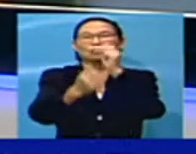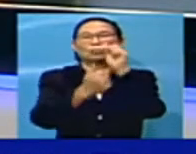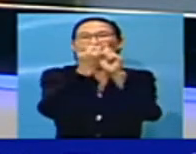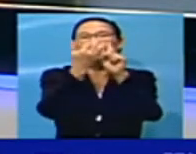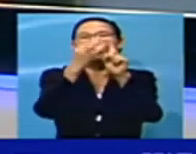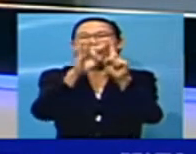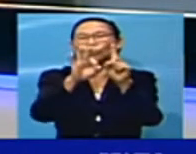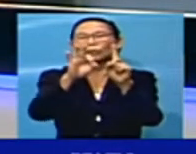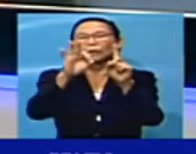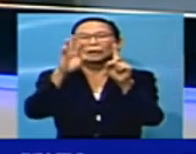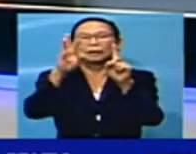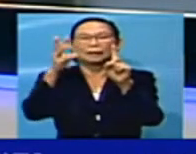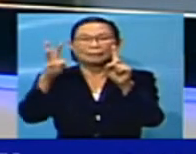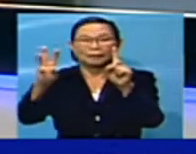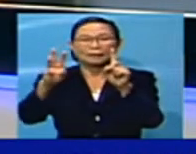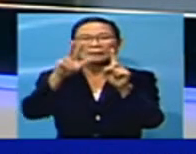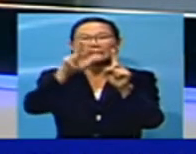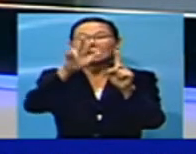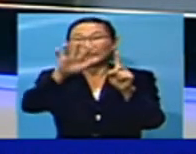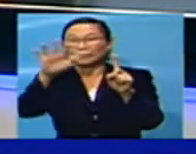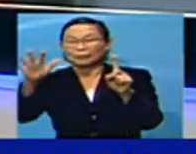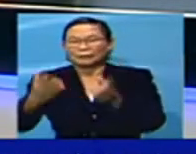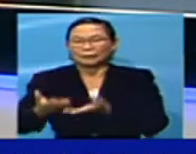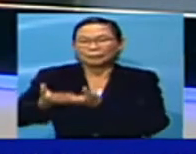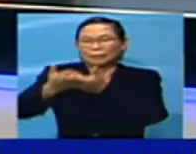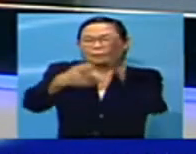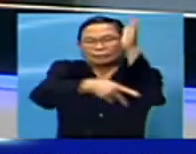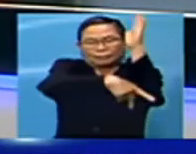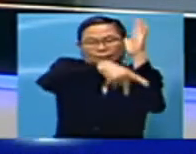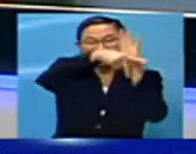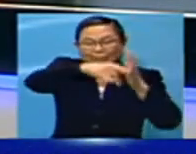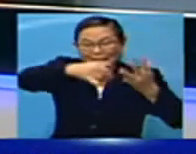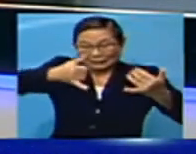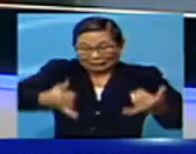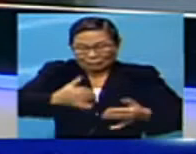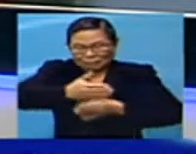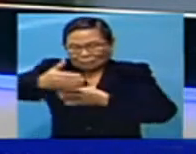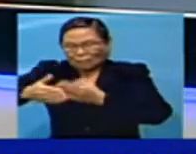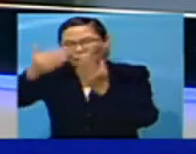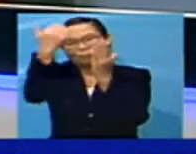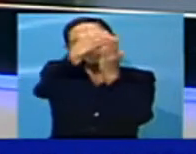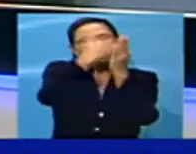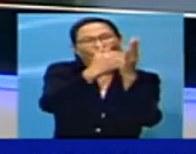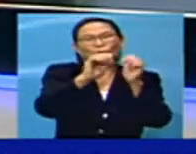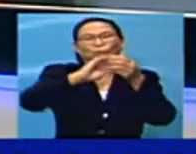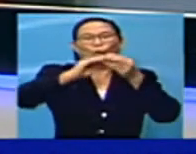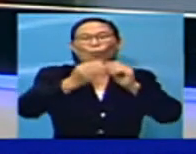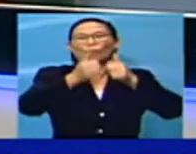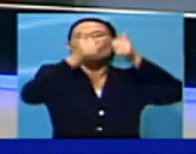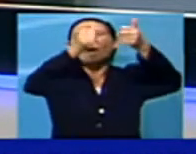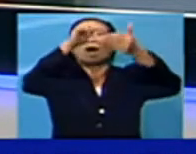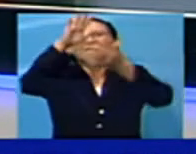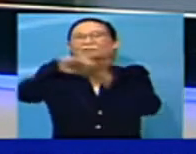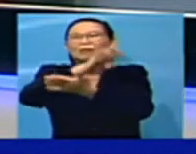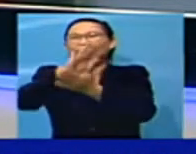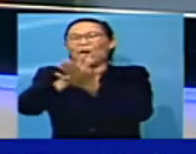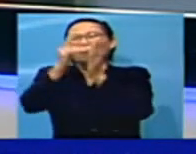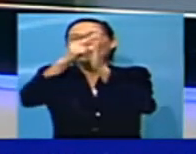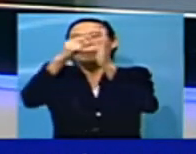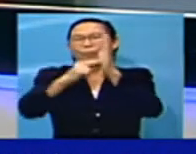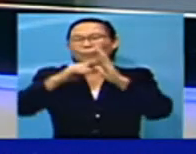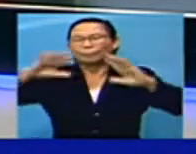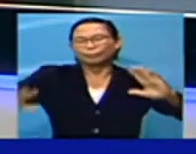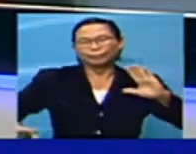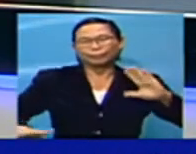atau RUU 355 dibentangkan di Dewan Rakyat hari ini setelah disenarai nombor satu dalam kertas aturan mesyuarat